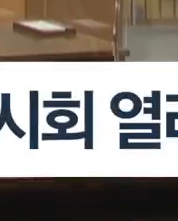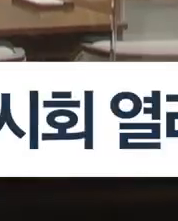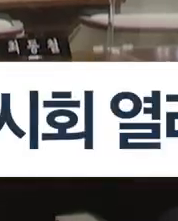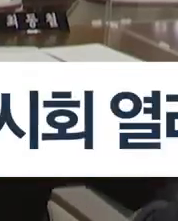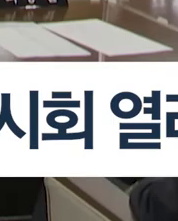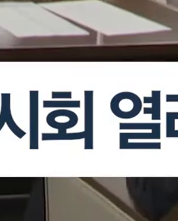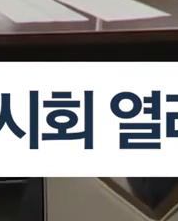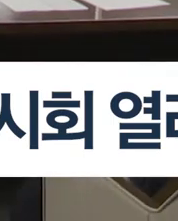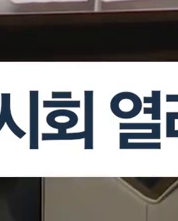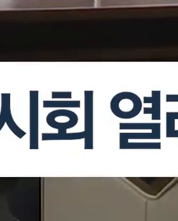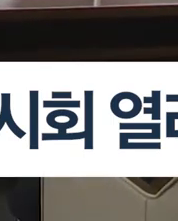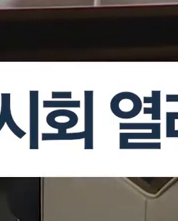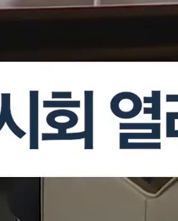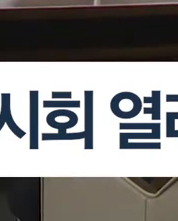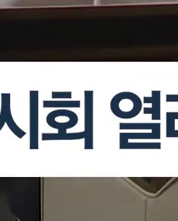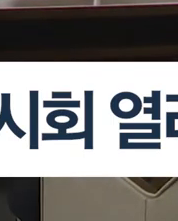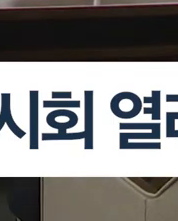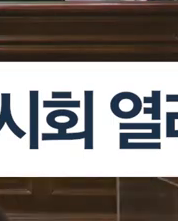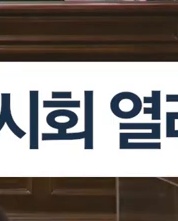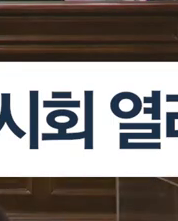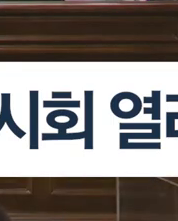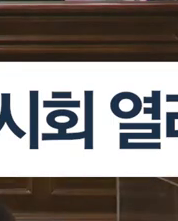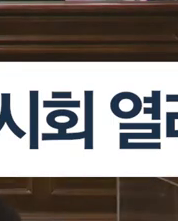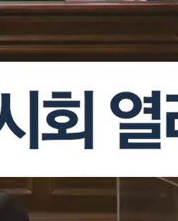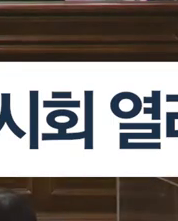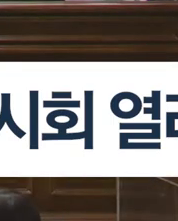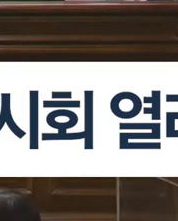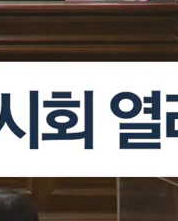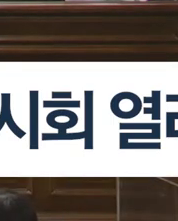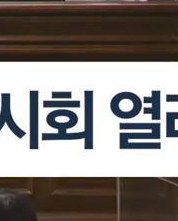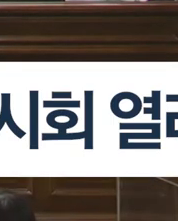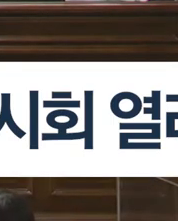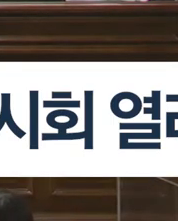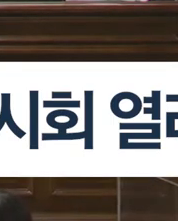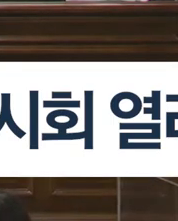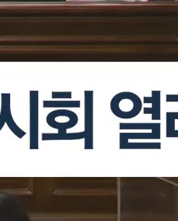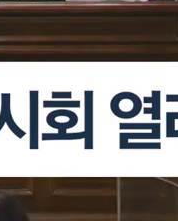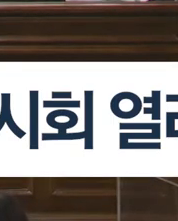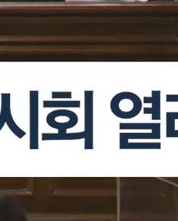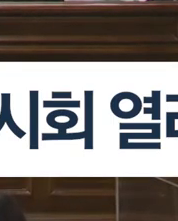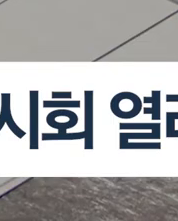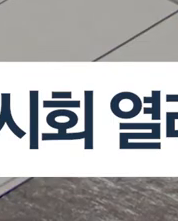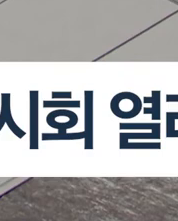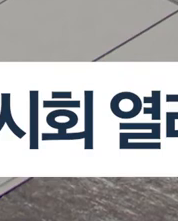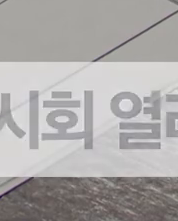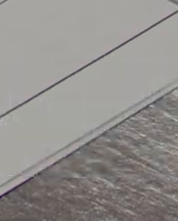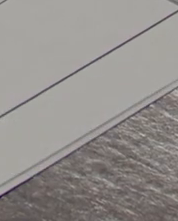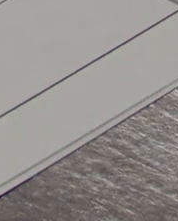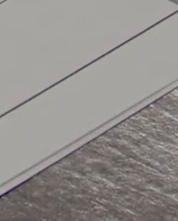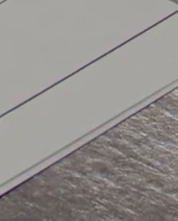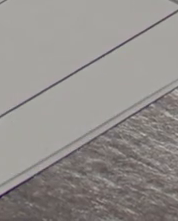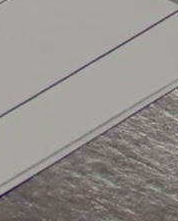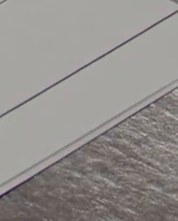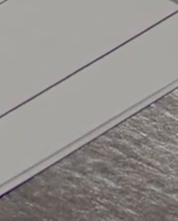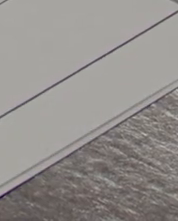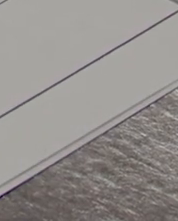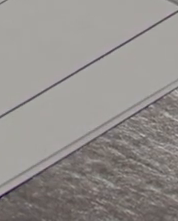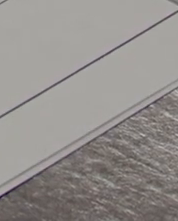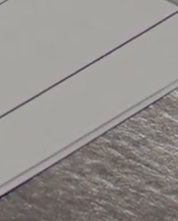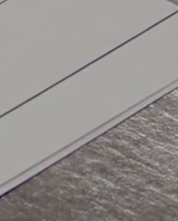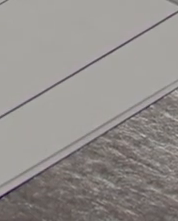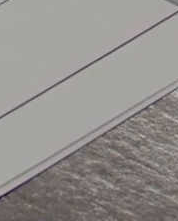제287회 서울특별시 강서구의회 임시회가 지난 15일 개회해 17일까지 3일간 열렸습니다.